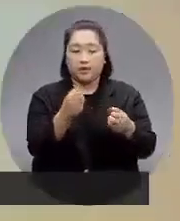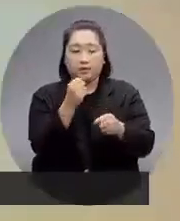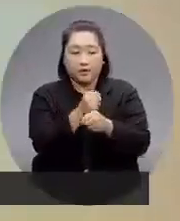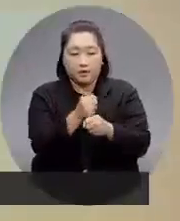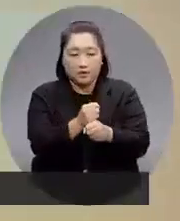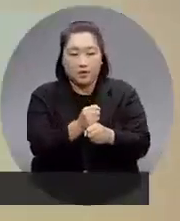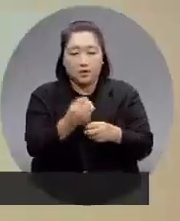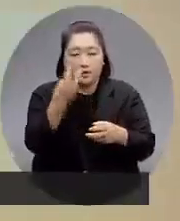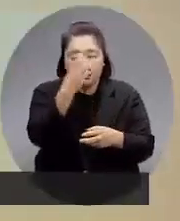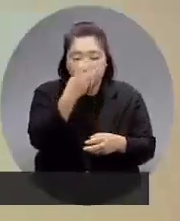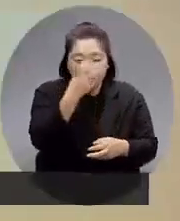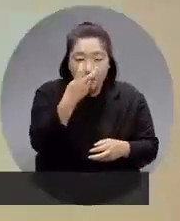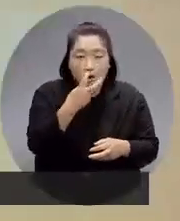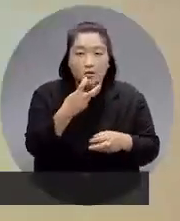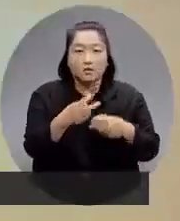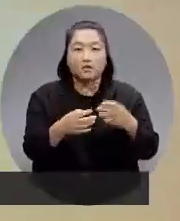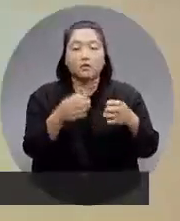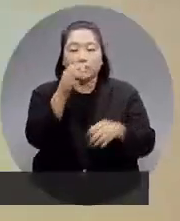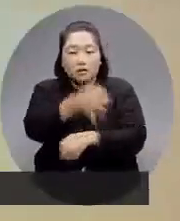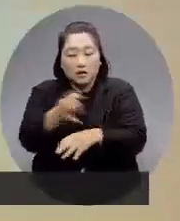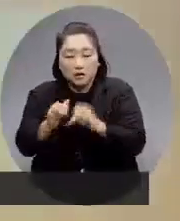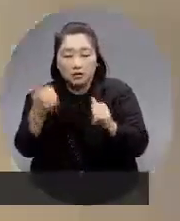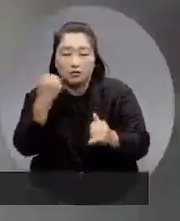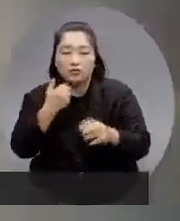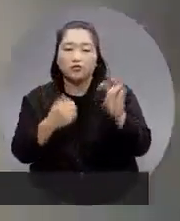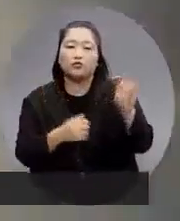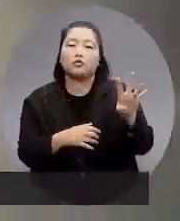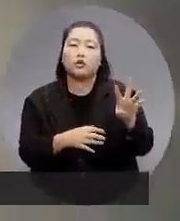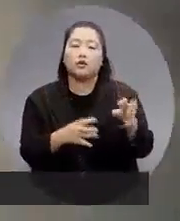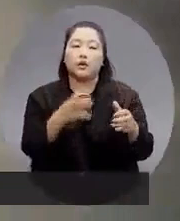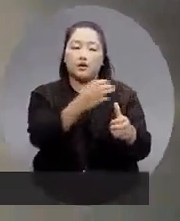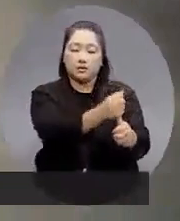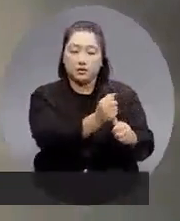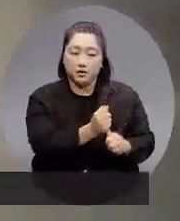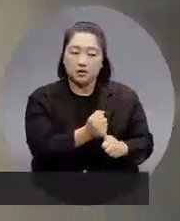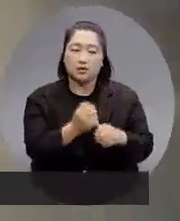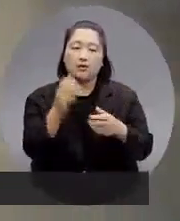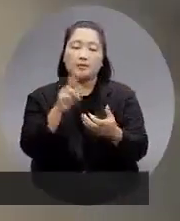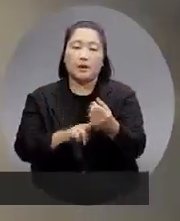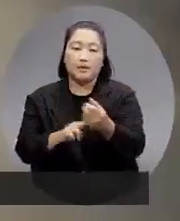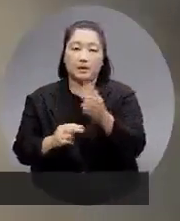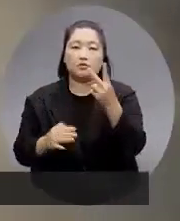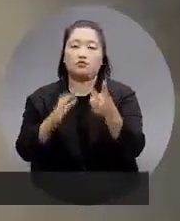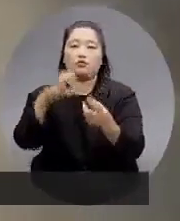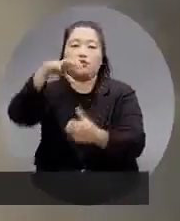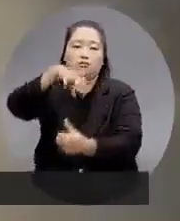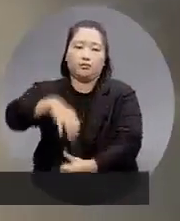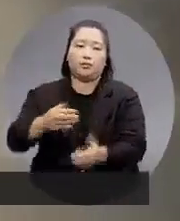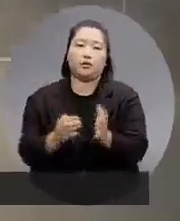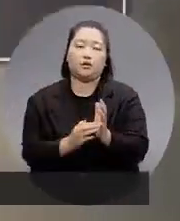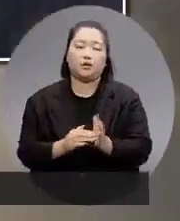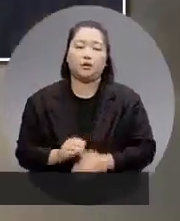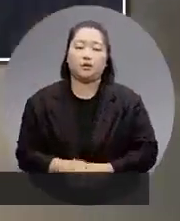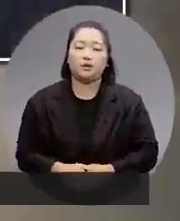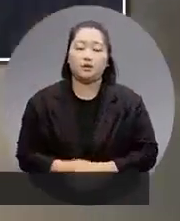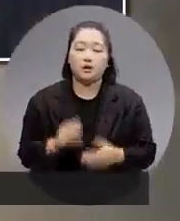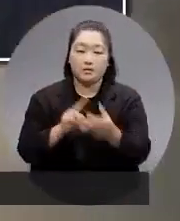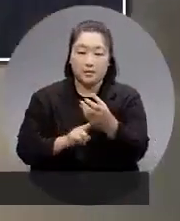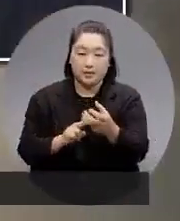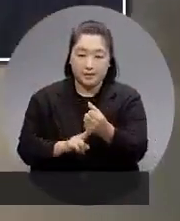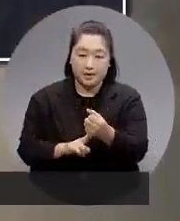위조 판매 일당과 구매자 등 24명을 입건하고 특히 판매책 2명을 구속했습니다 그 판매